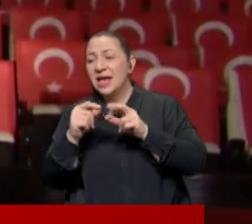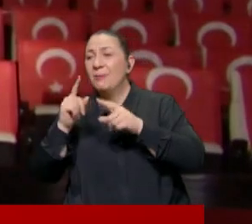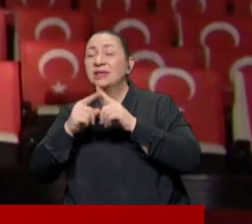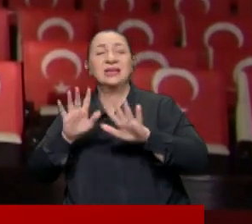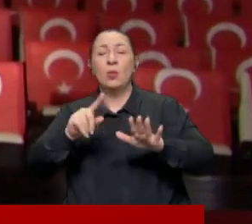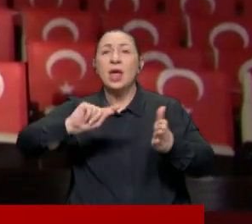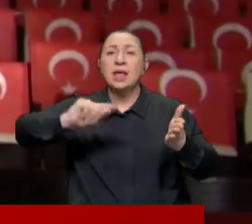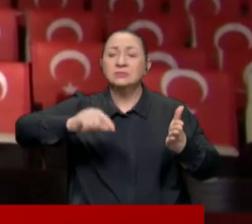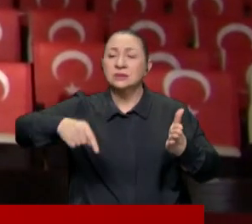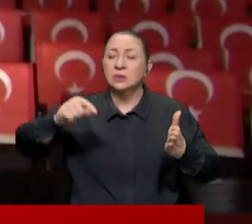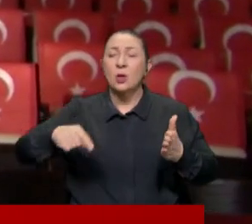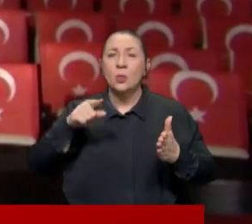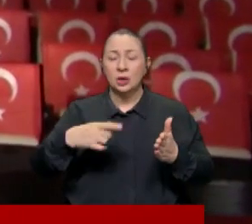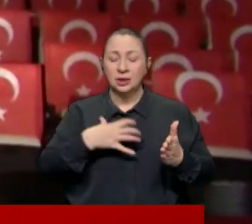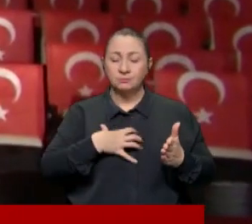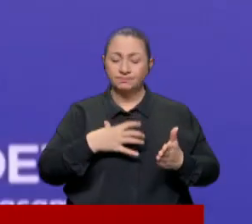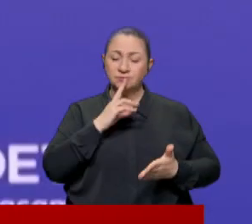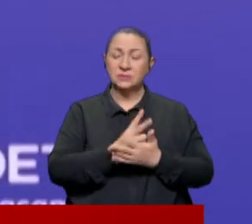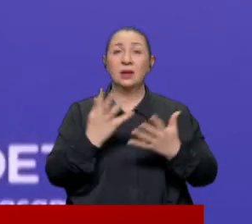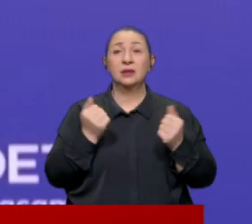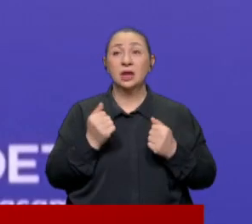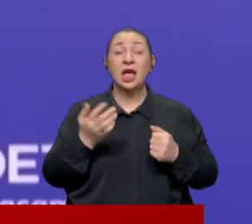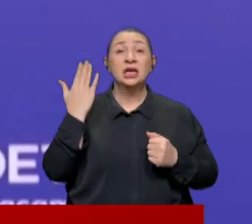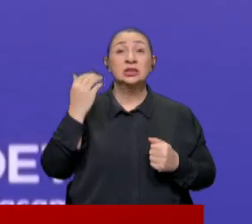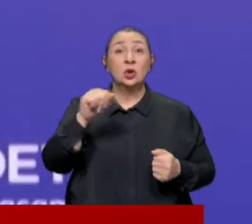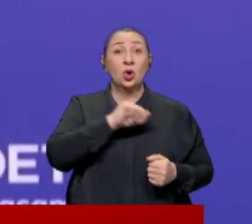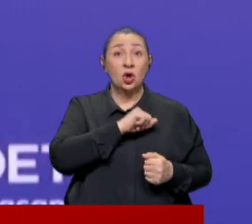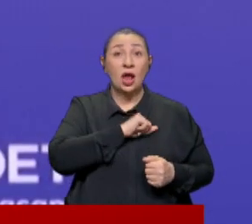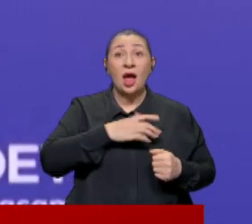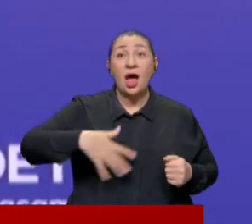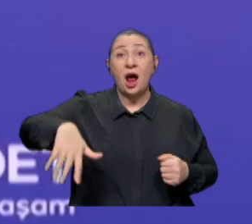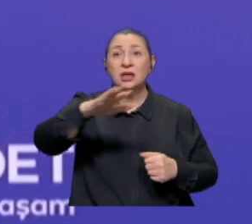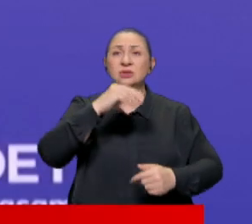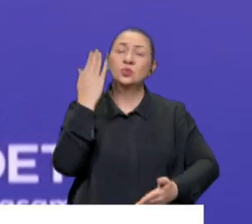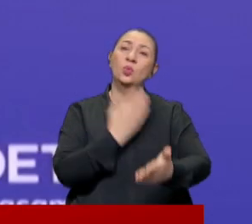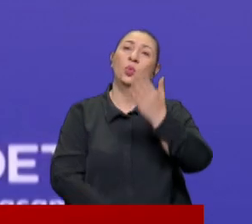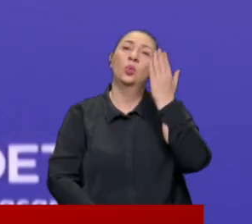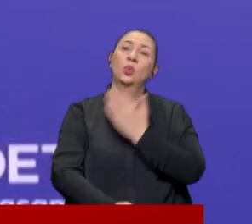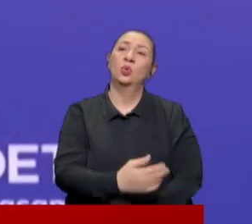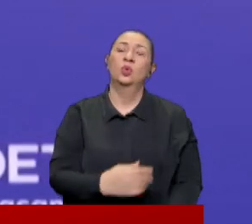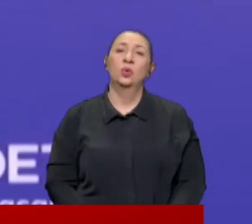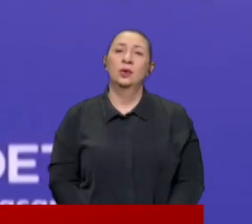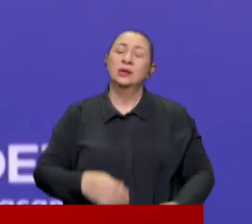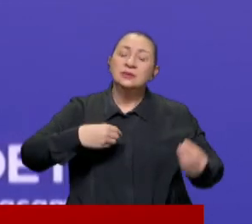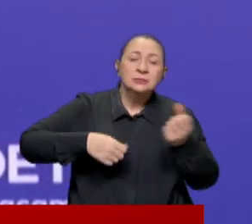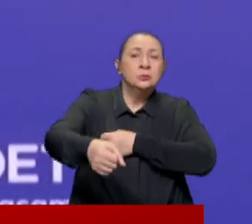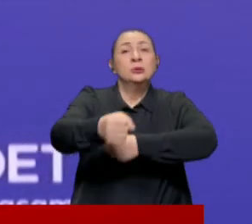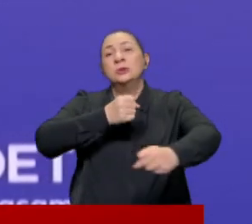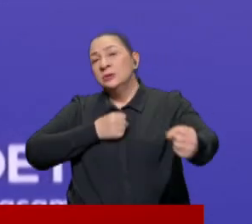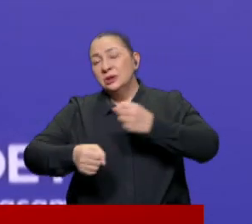Bu imza atılarak bu iradeler de gösterildi. Eski korkuların, herkesin yorulduğu kısır